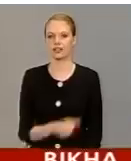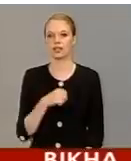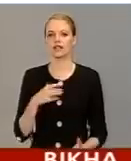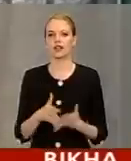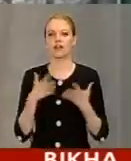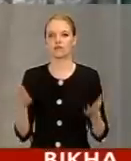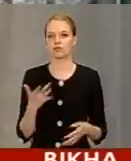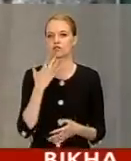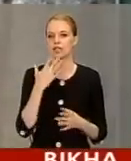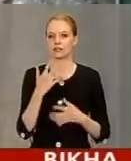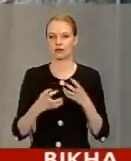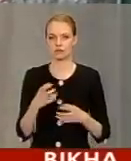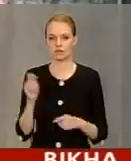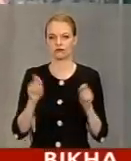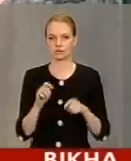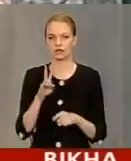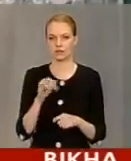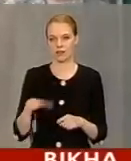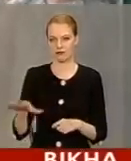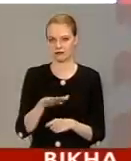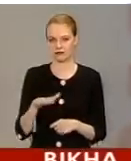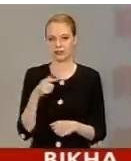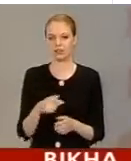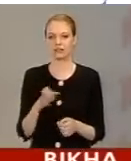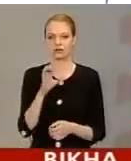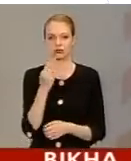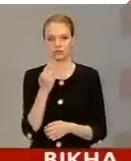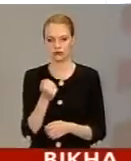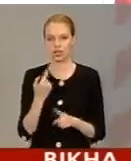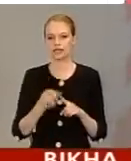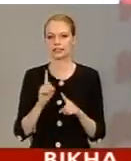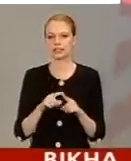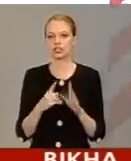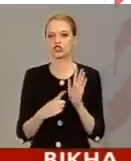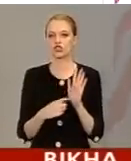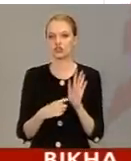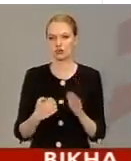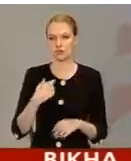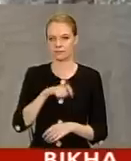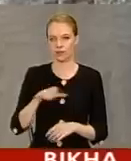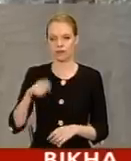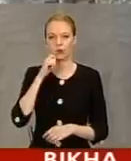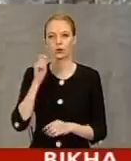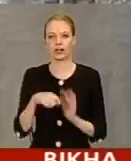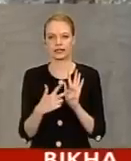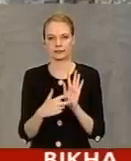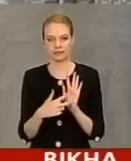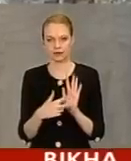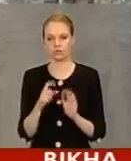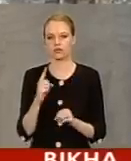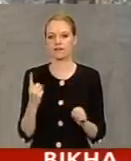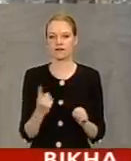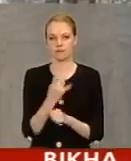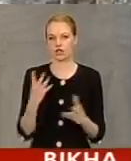Найбільший іноземний контингент на Яворівському полігоні представляють США. Це 600 вояків, українців 800.